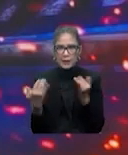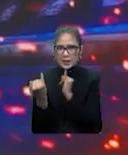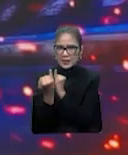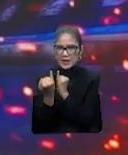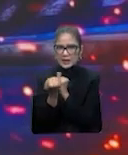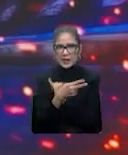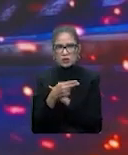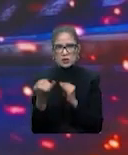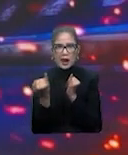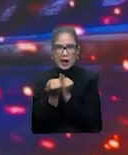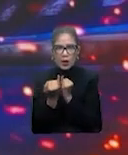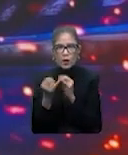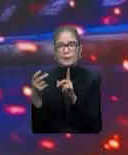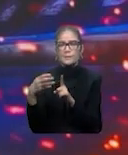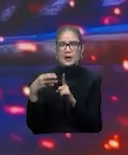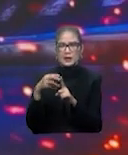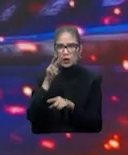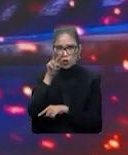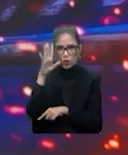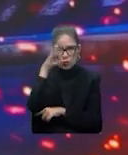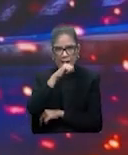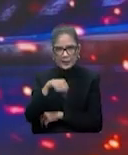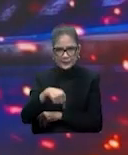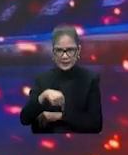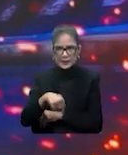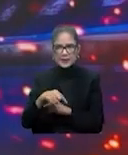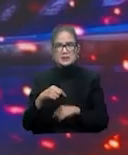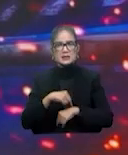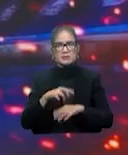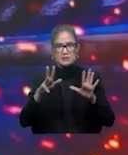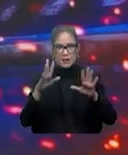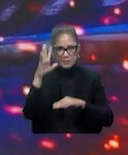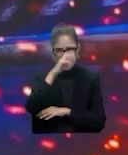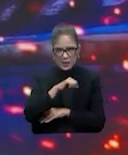Saksikan malam ini mulai pukul 21.15 hanya di layar RCTI.